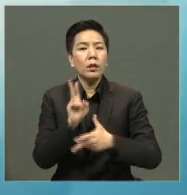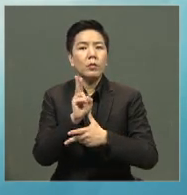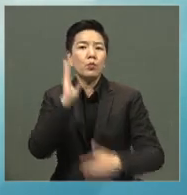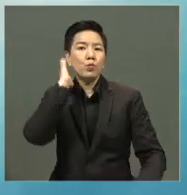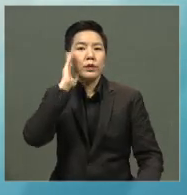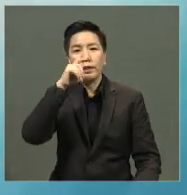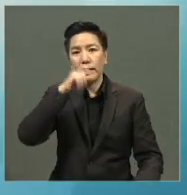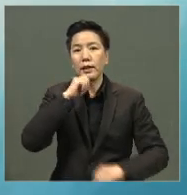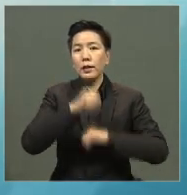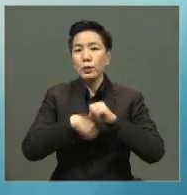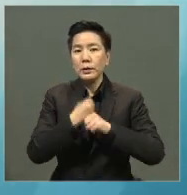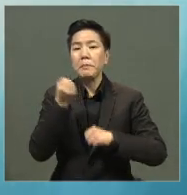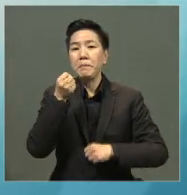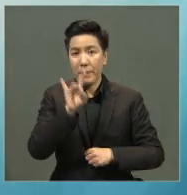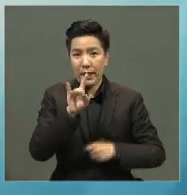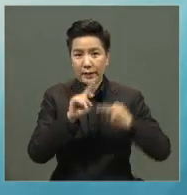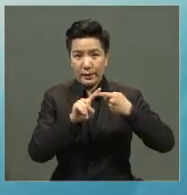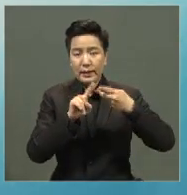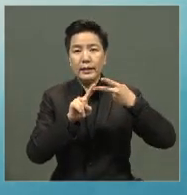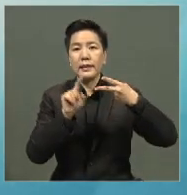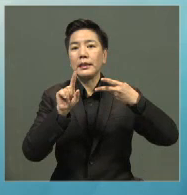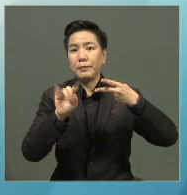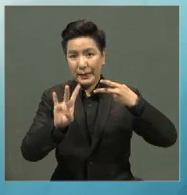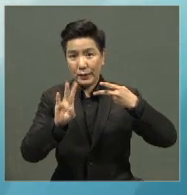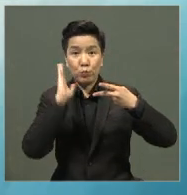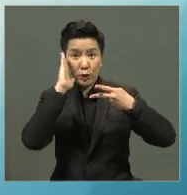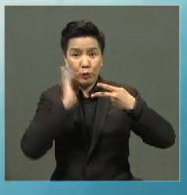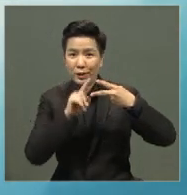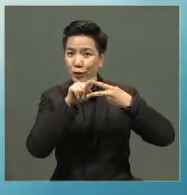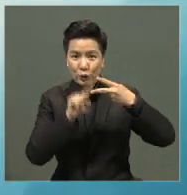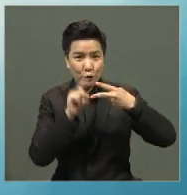รายแรกครับเป็นผู้ป่วยชายไทยอายุ 18ปีกับ 27ปีนะครับก็เป็นผู้ที่กลับมาจากประเทศสหรัฐ